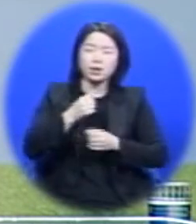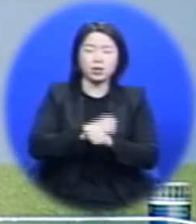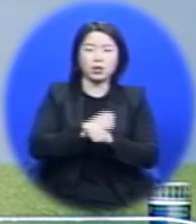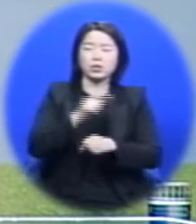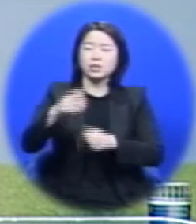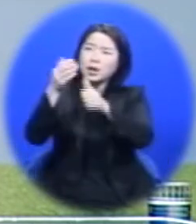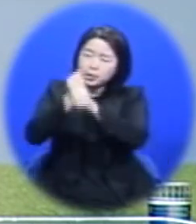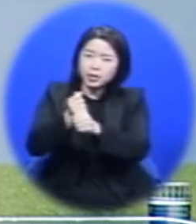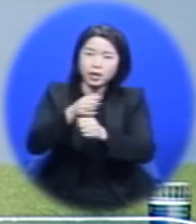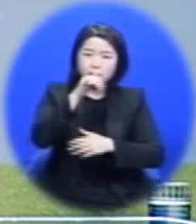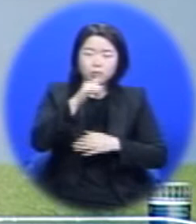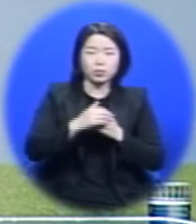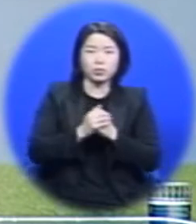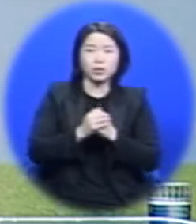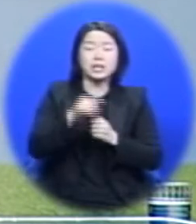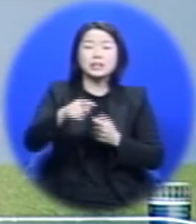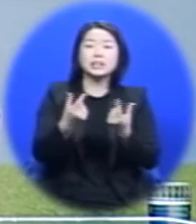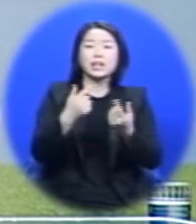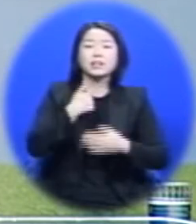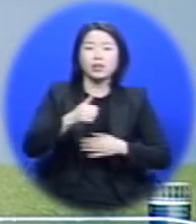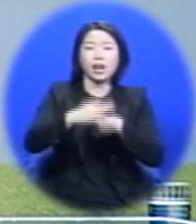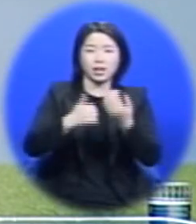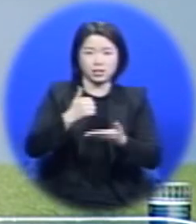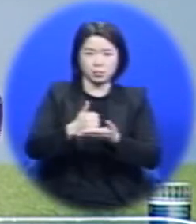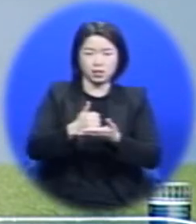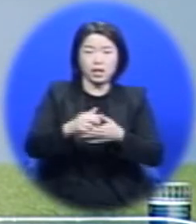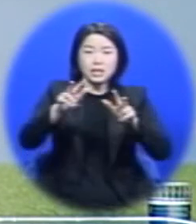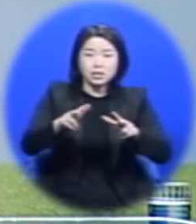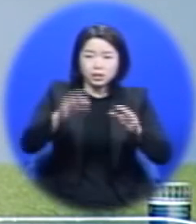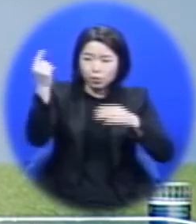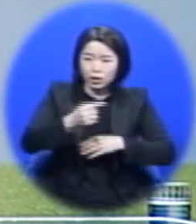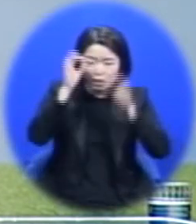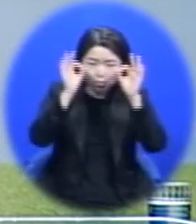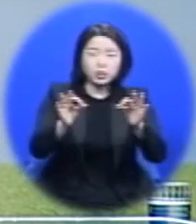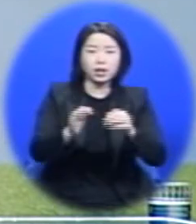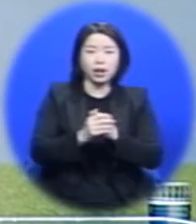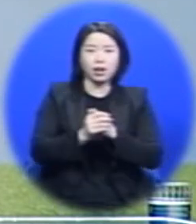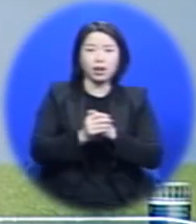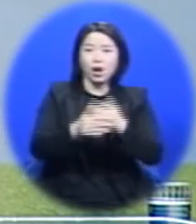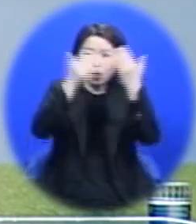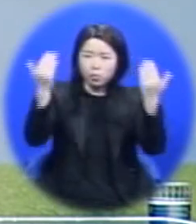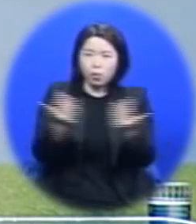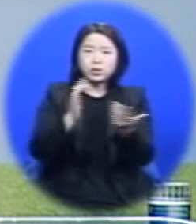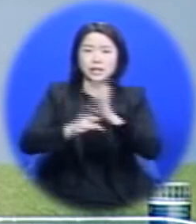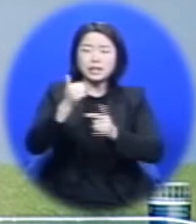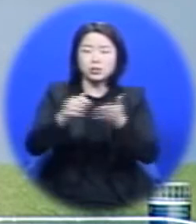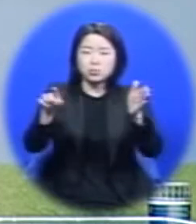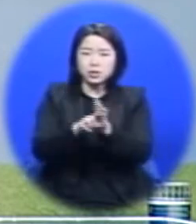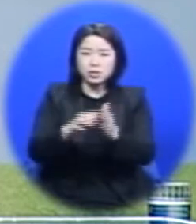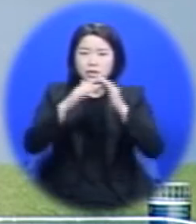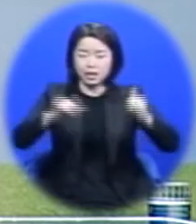그렇게 매달리고 그랬던 그 하나님이 이제 와서 보니까 모든 예수 믿는 사람들